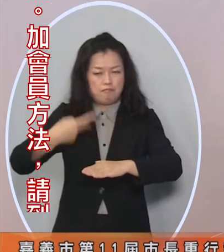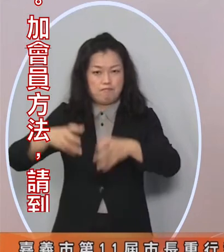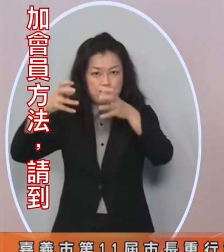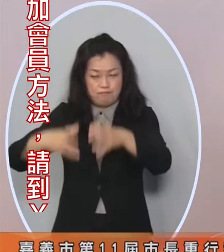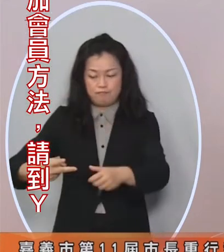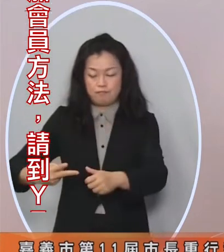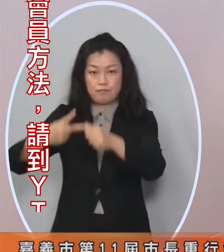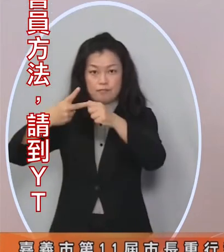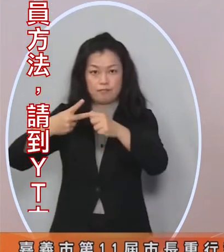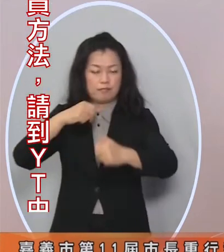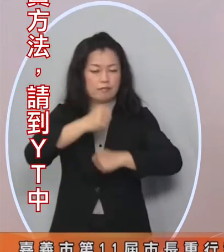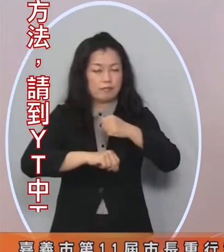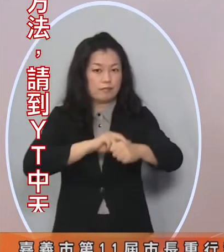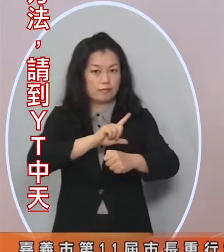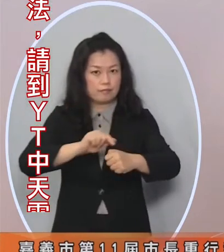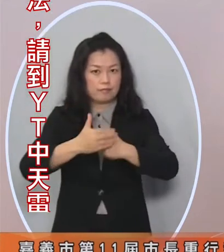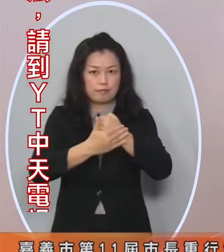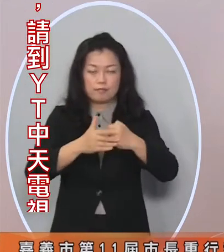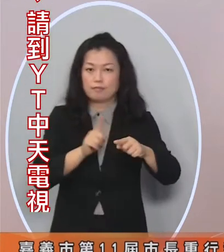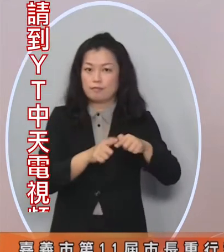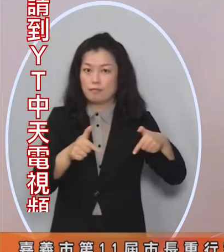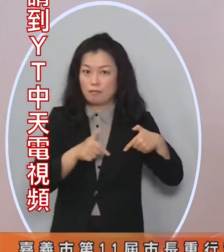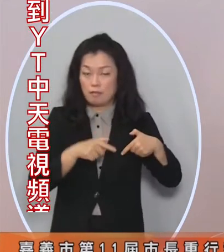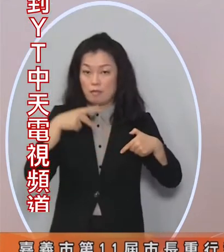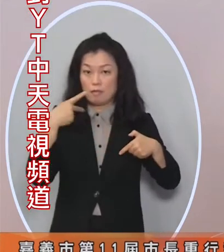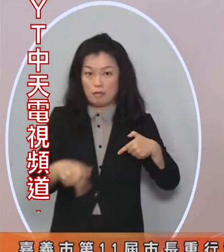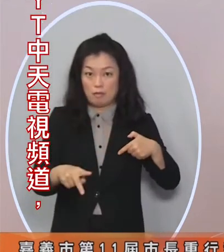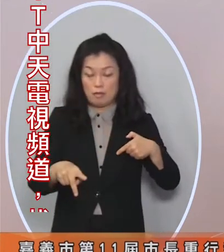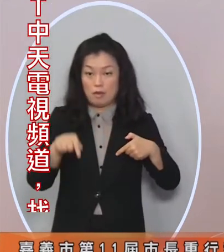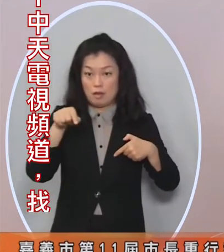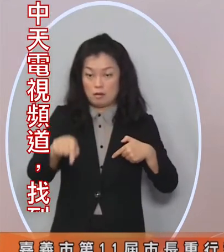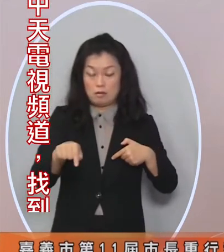心，并进行饲主的喂养